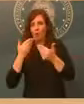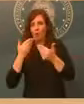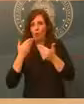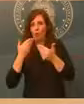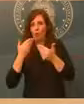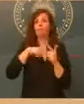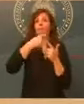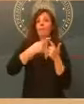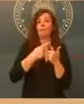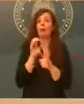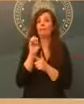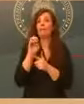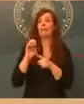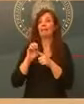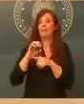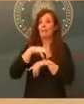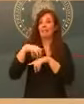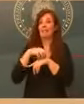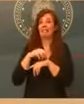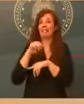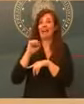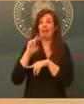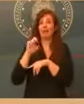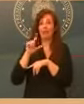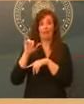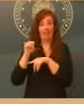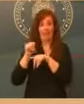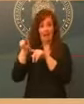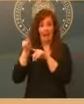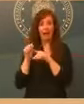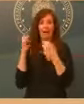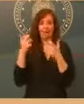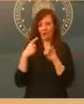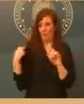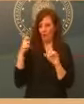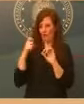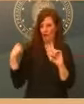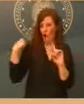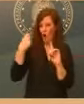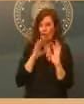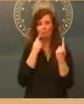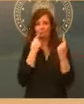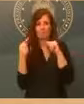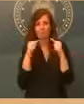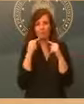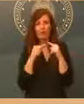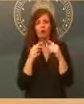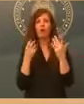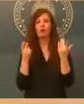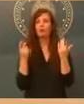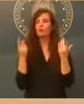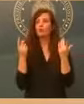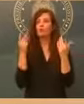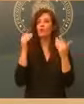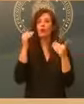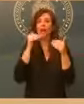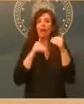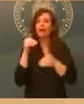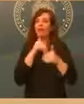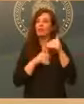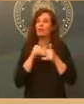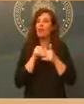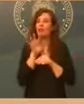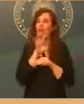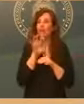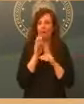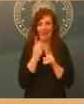discussioni che sono andate molto avanti in questi giorni sulle elezioni regionali che saranno attorno al 20 settembre e quindi